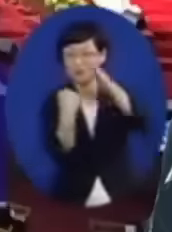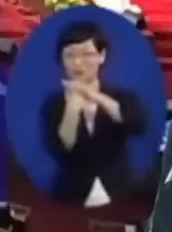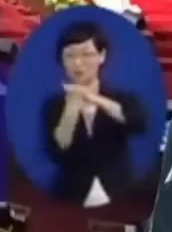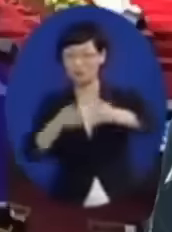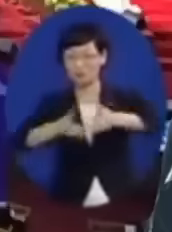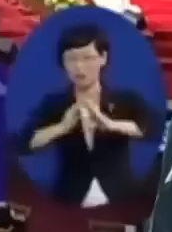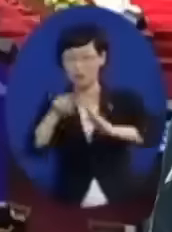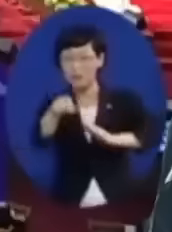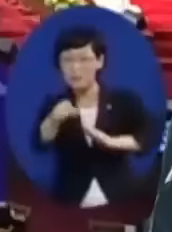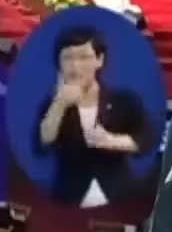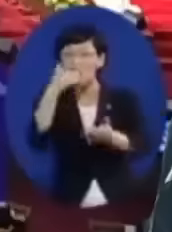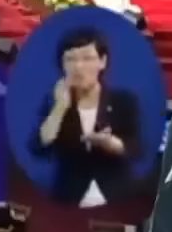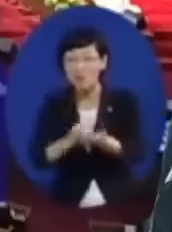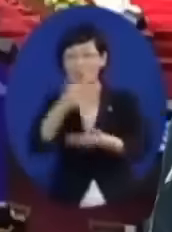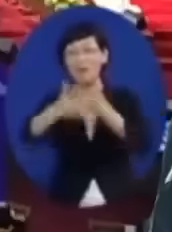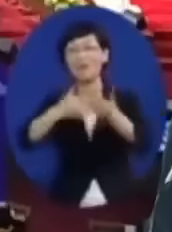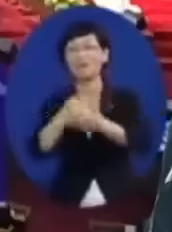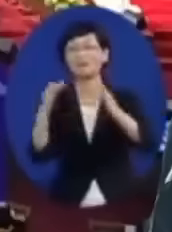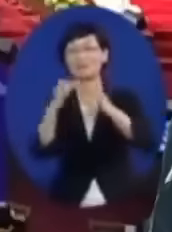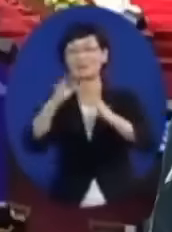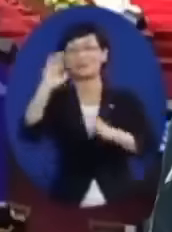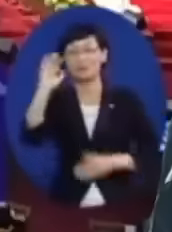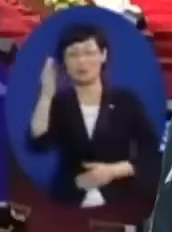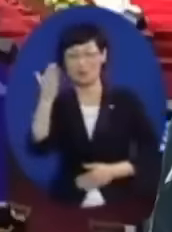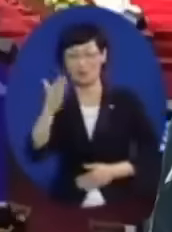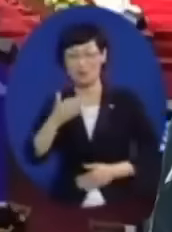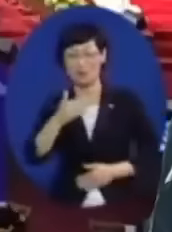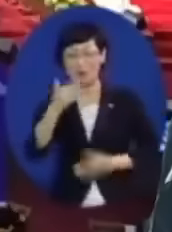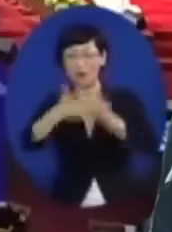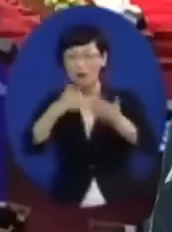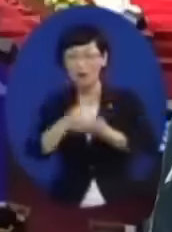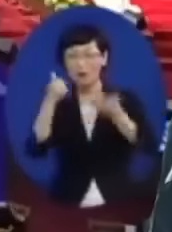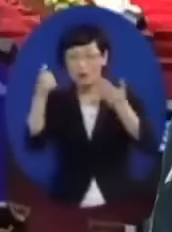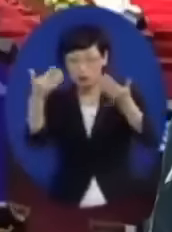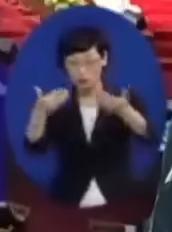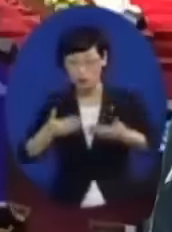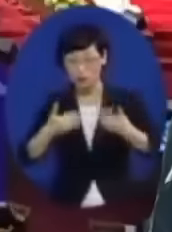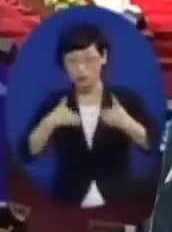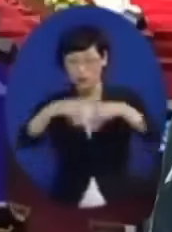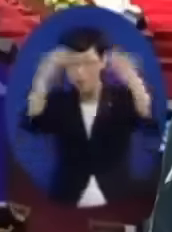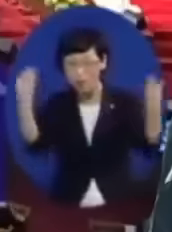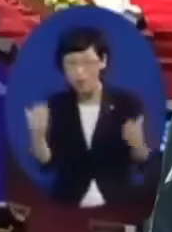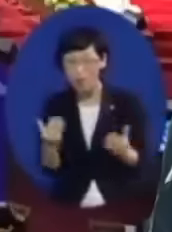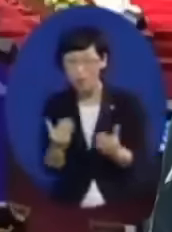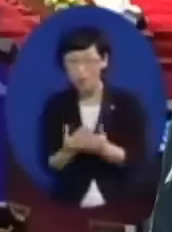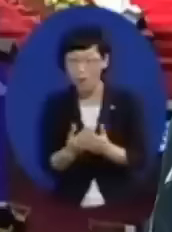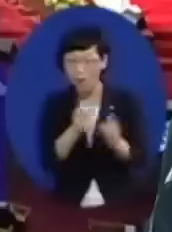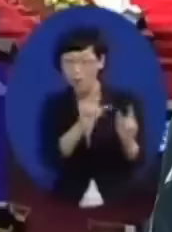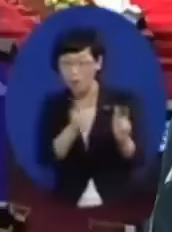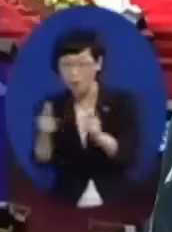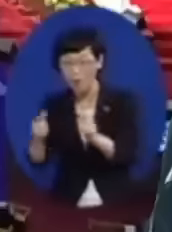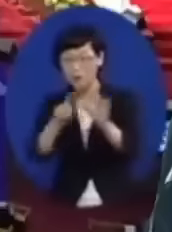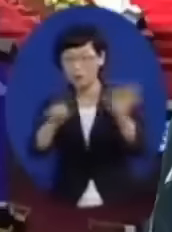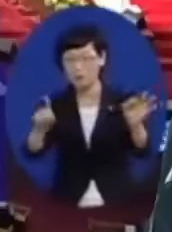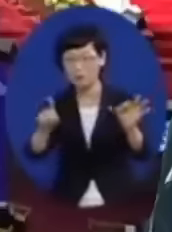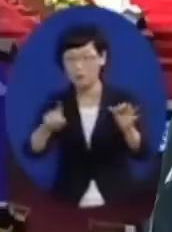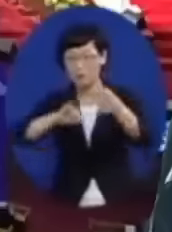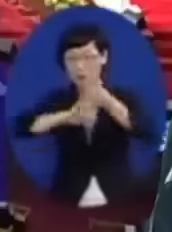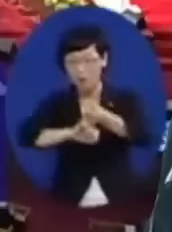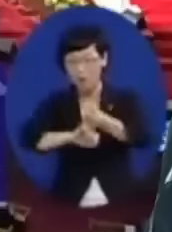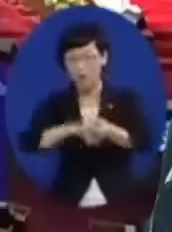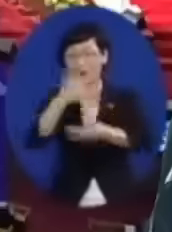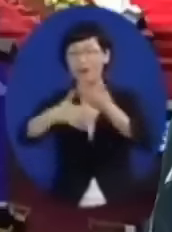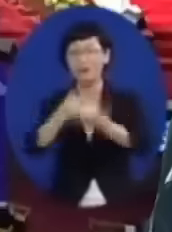세운 이 돌이 하나님의 집이 될 것이요 하나님께서 내게 주신 모든 것에서 10분의 1을 내가 반드시